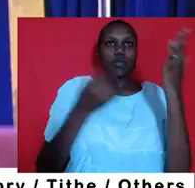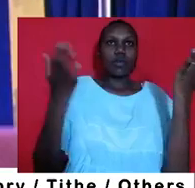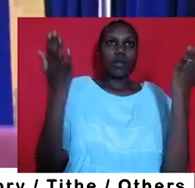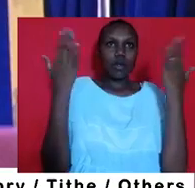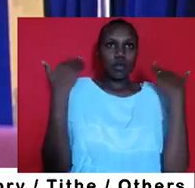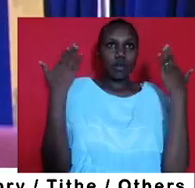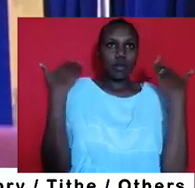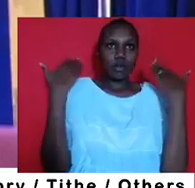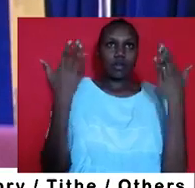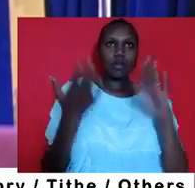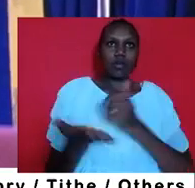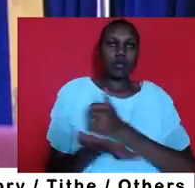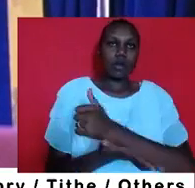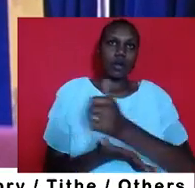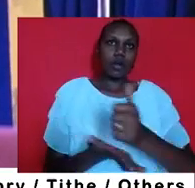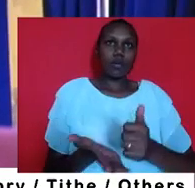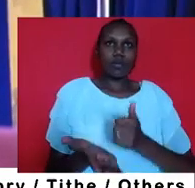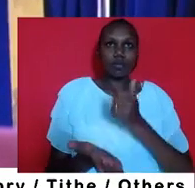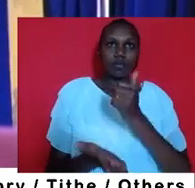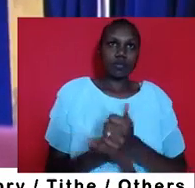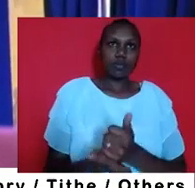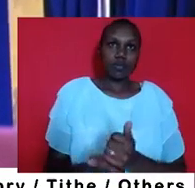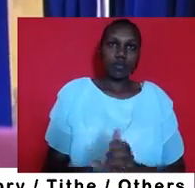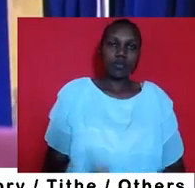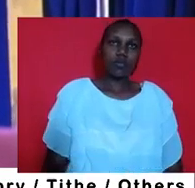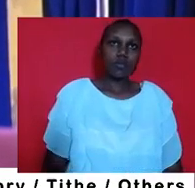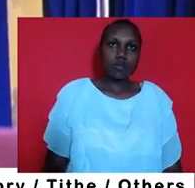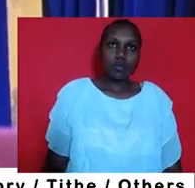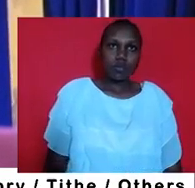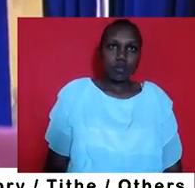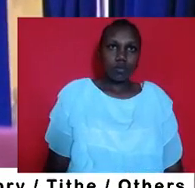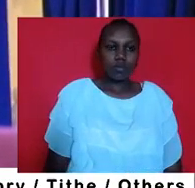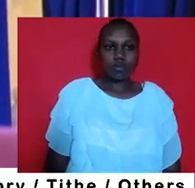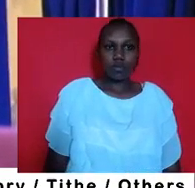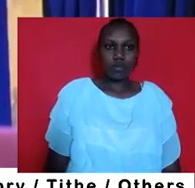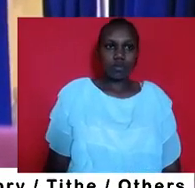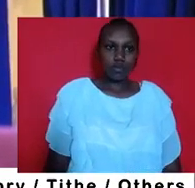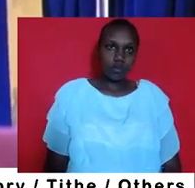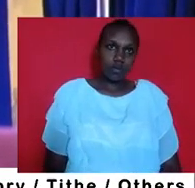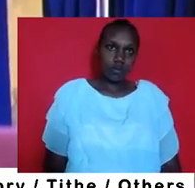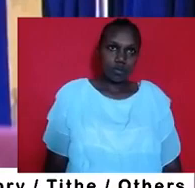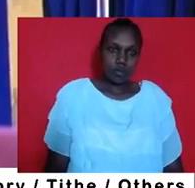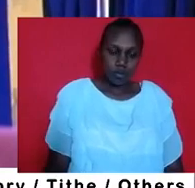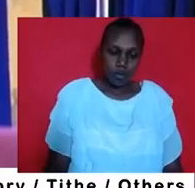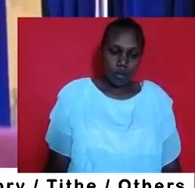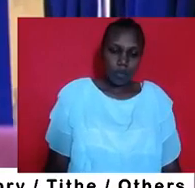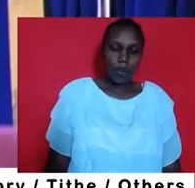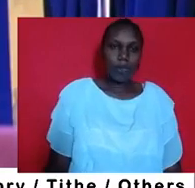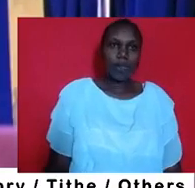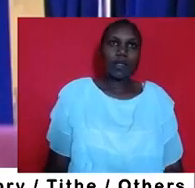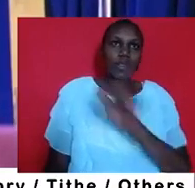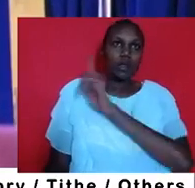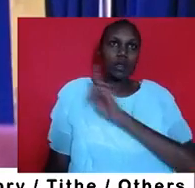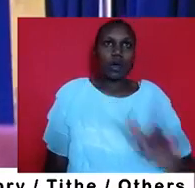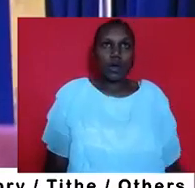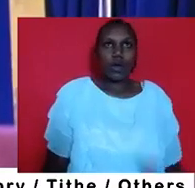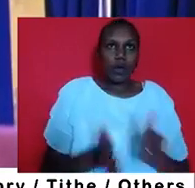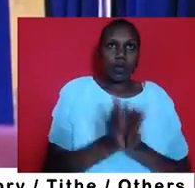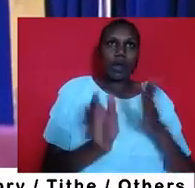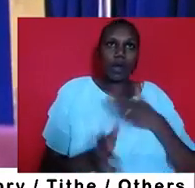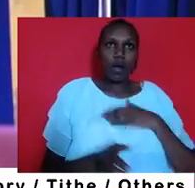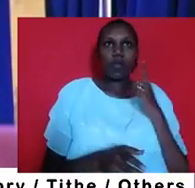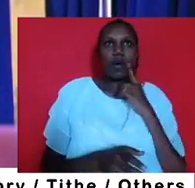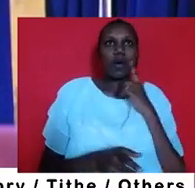ufalme ni wako, na nguvu, na utukufu, hata milele. Amen. Bwana ufumbue